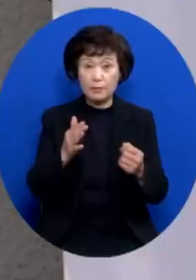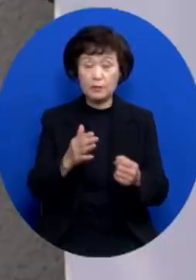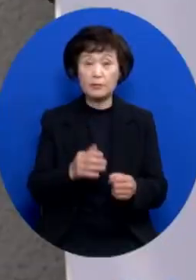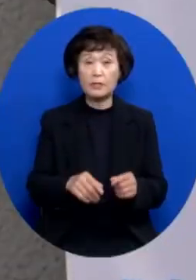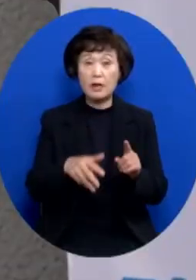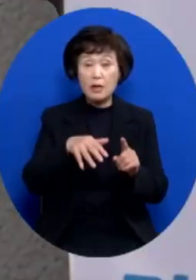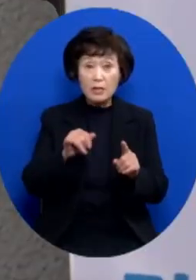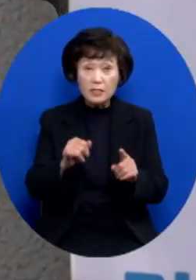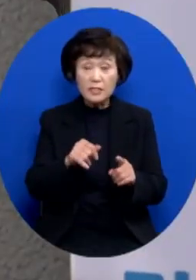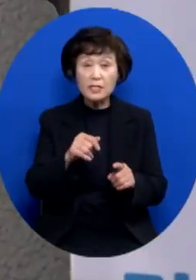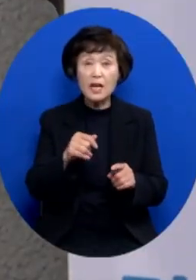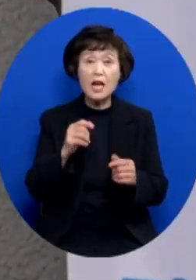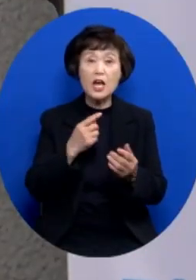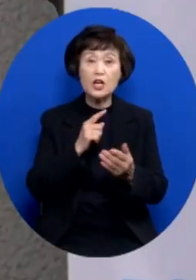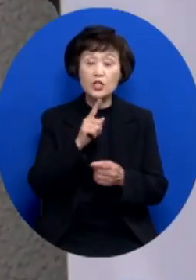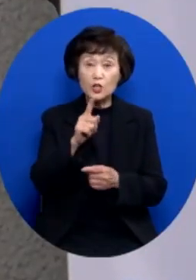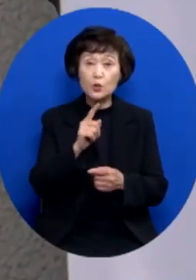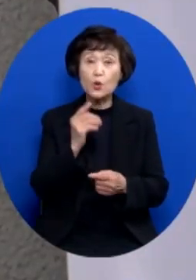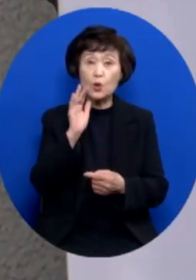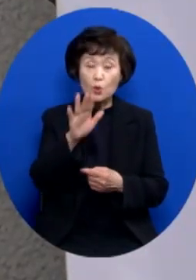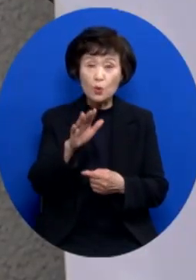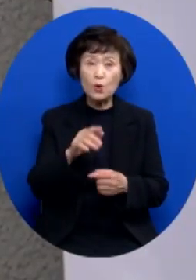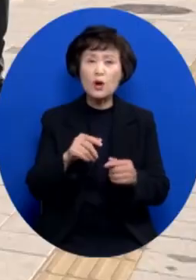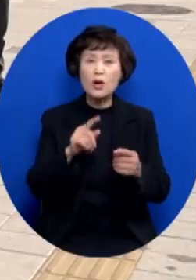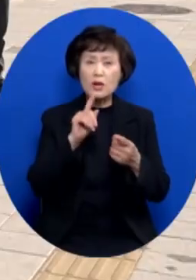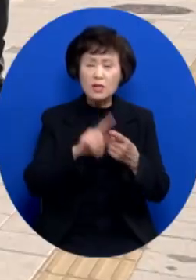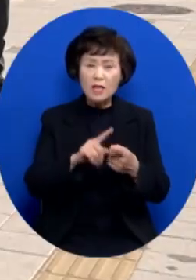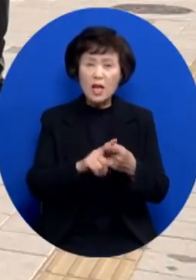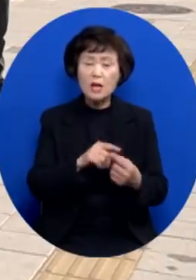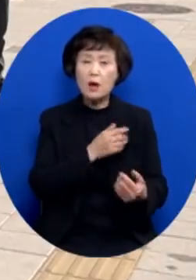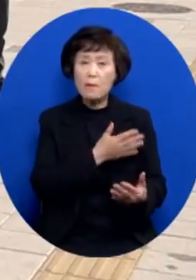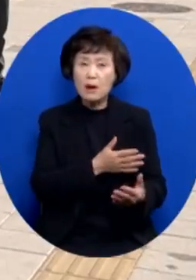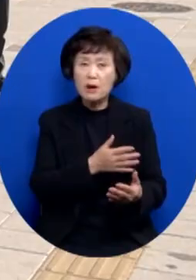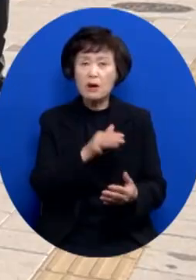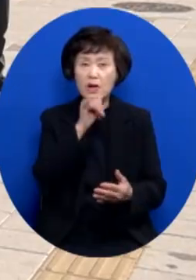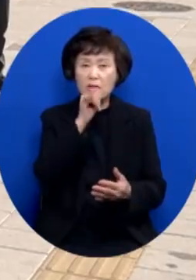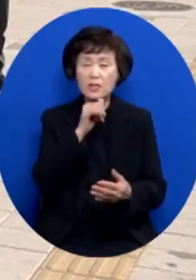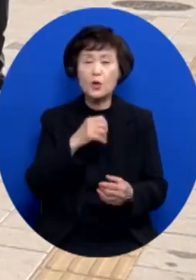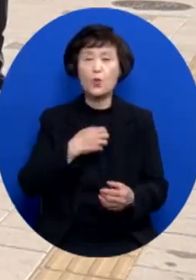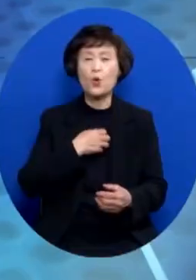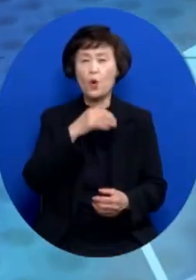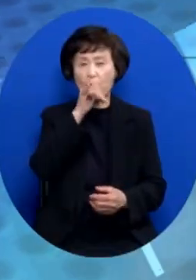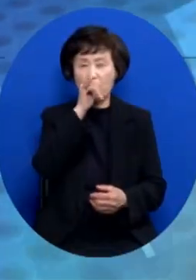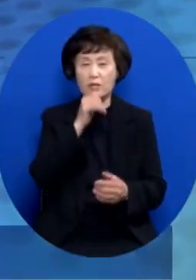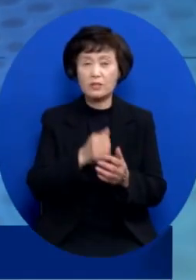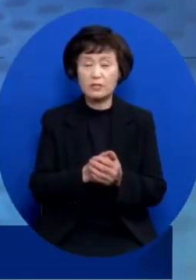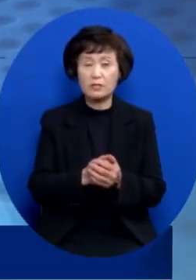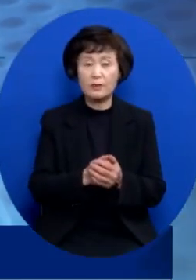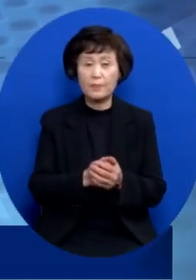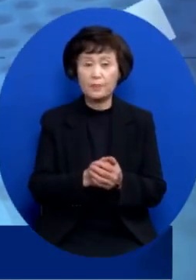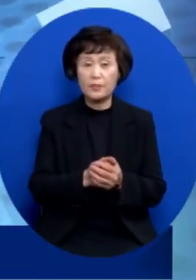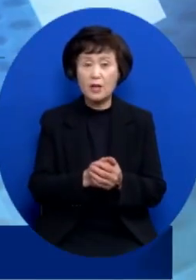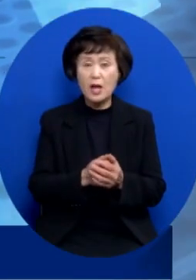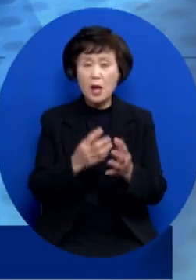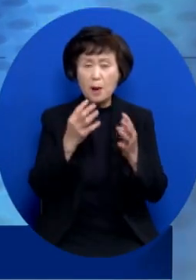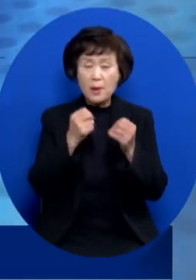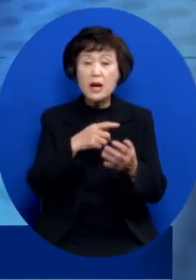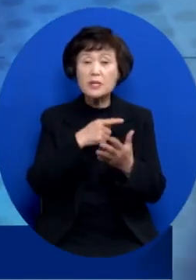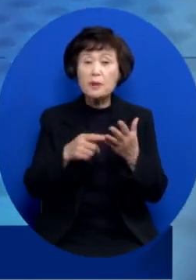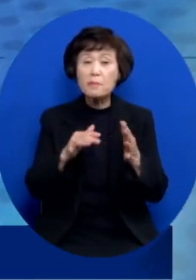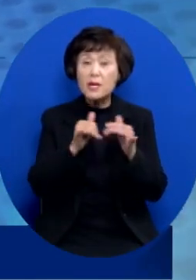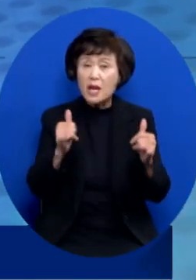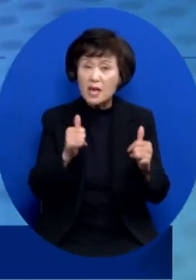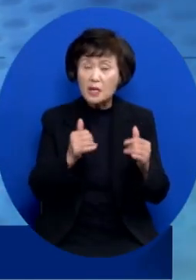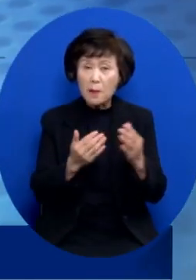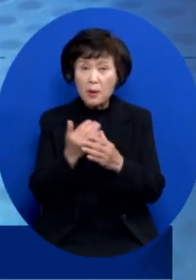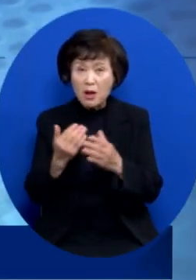피해자는 1년째 신천지 내부에서 무방비 상태로 놓여 있을 우려가 큰 상황입니다. 네, 수많은 피해자들이 잘못돼도 그 안에서